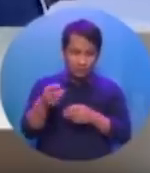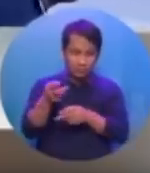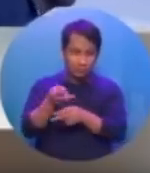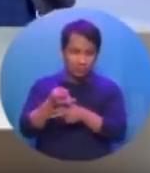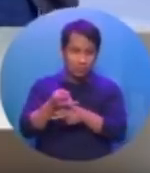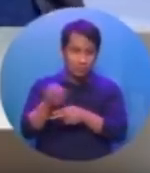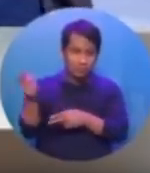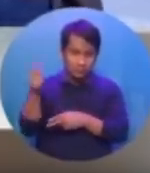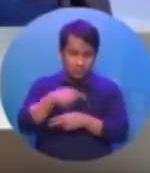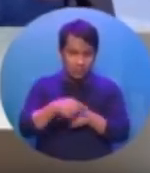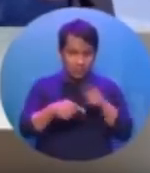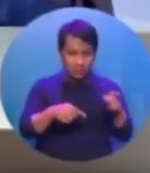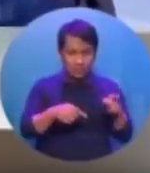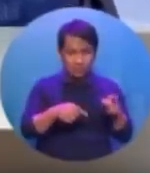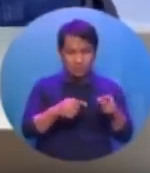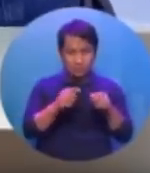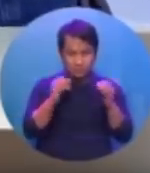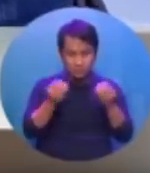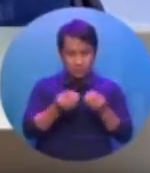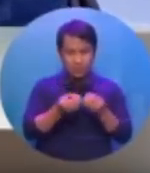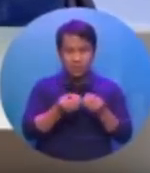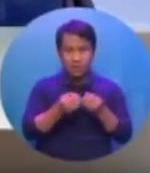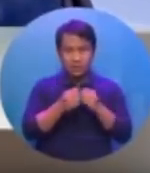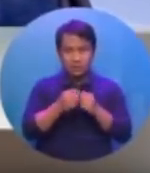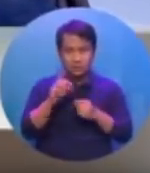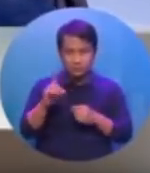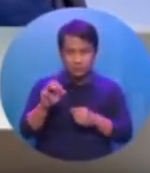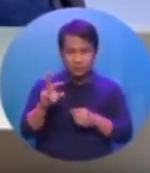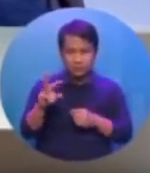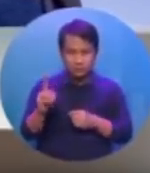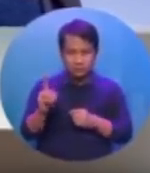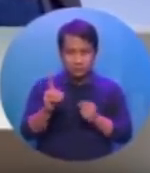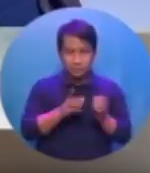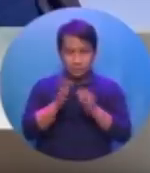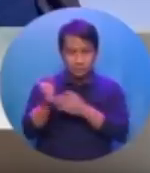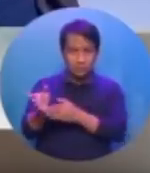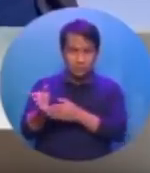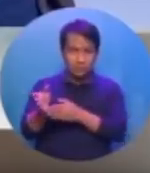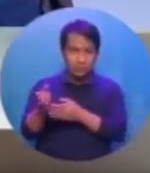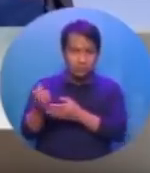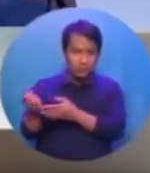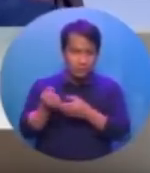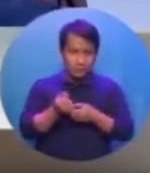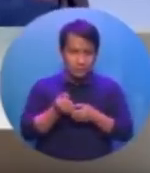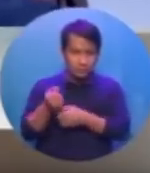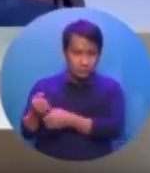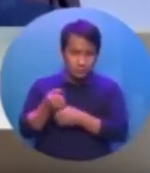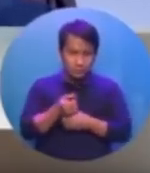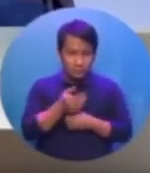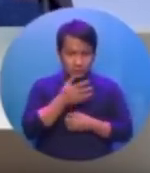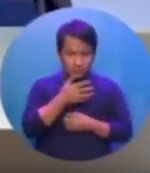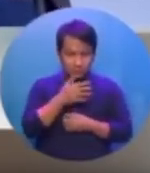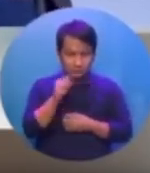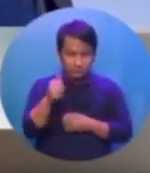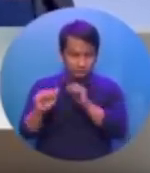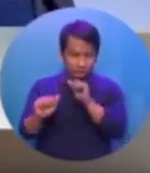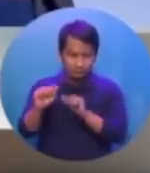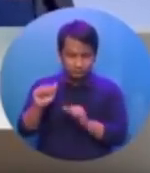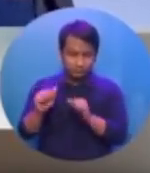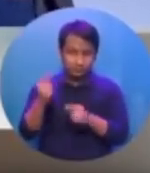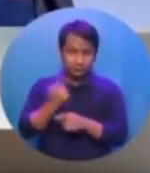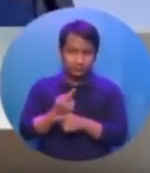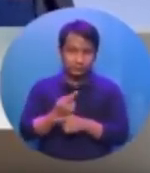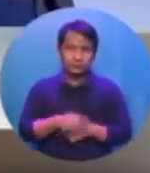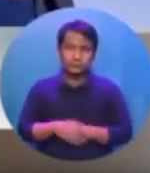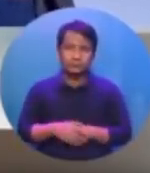dadaan muna kami sa inyo and then sa DSWD para puntahan na po yung bata at susunduin na po ni nanay. By then, na-assess na po yung bata. Ano